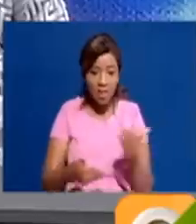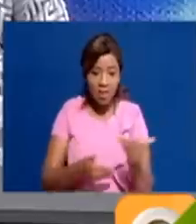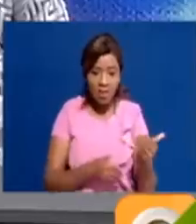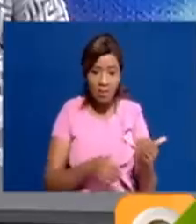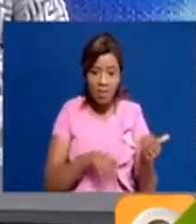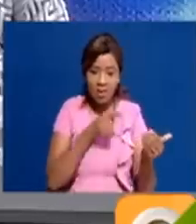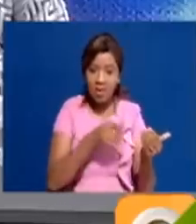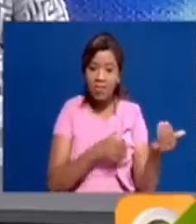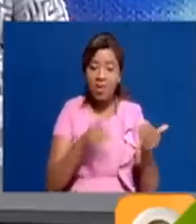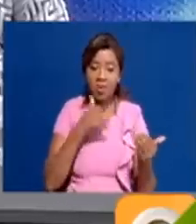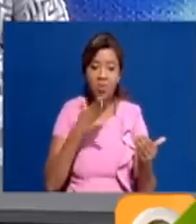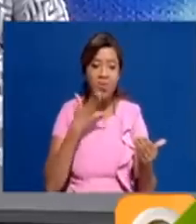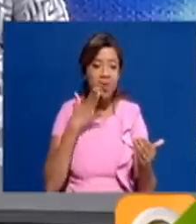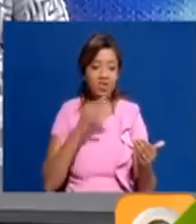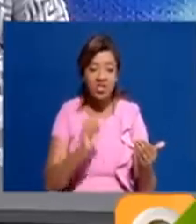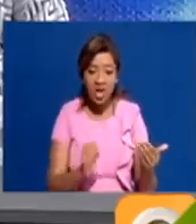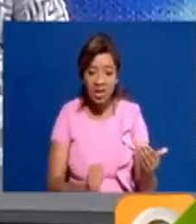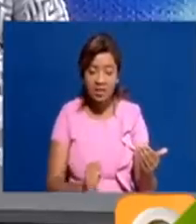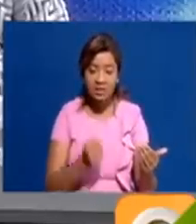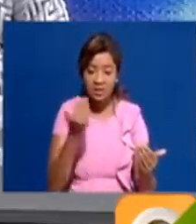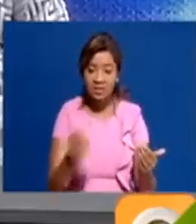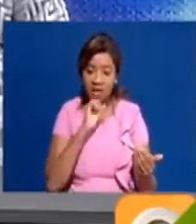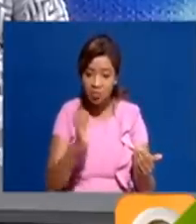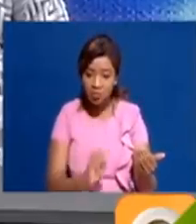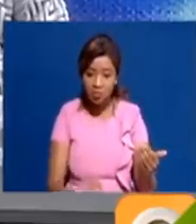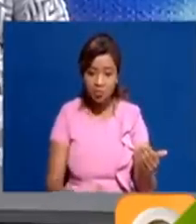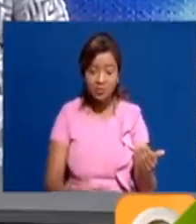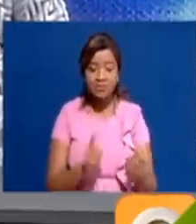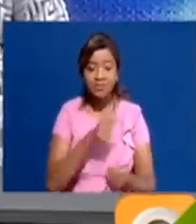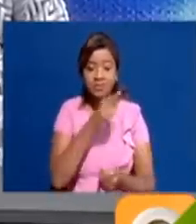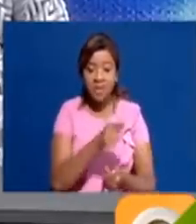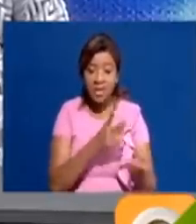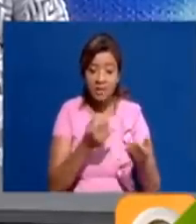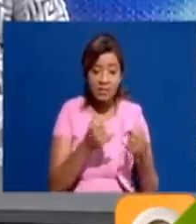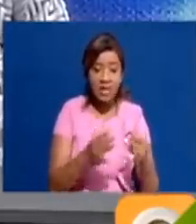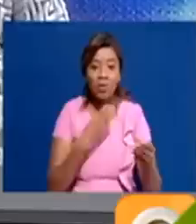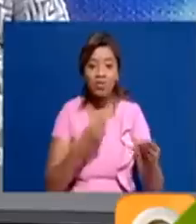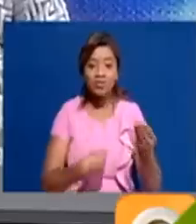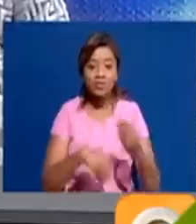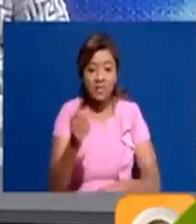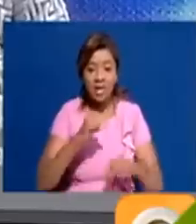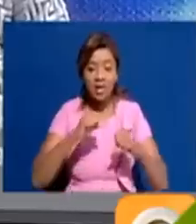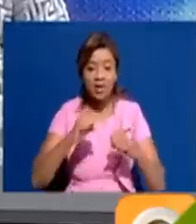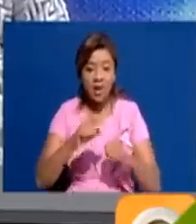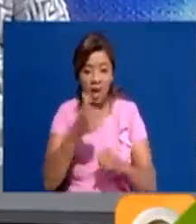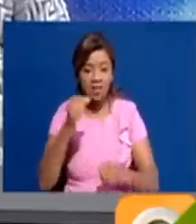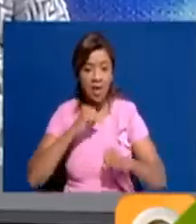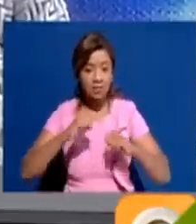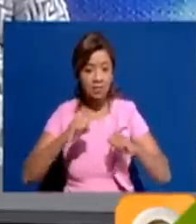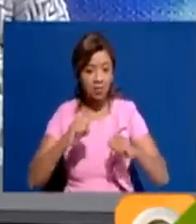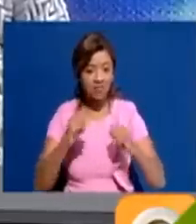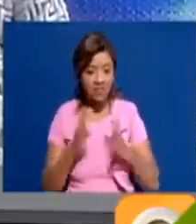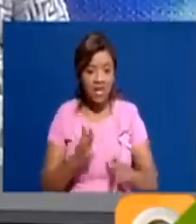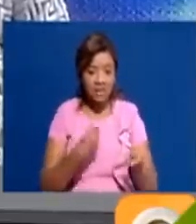ni mjukuu wake kwa shilingi laki pekee. Christine Masika alikamatwa alipojaribu kumuuzia afisa wa usalama mtoto bila